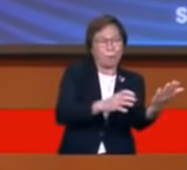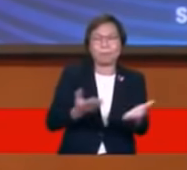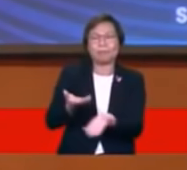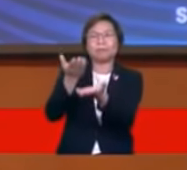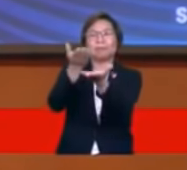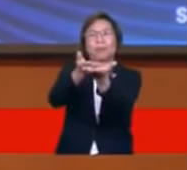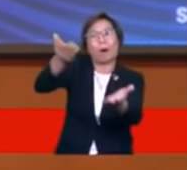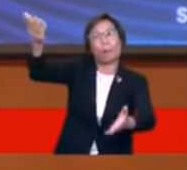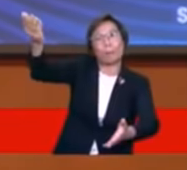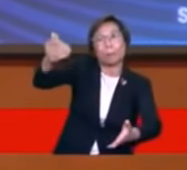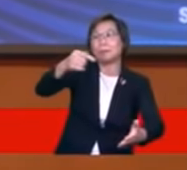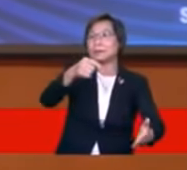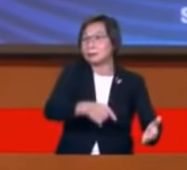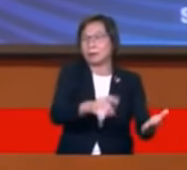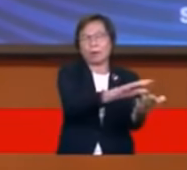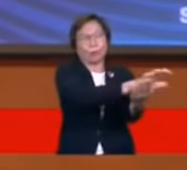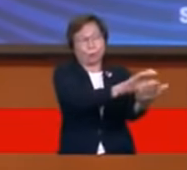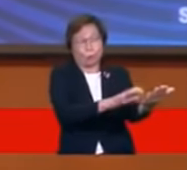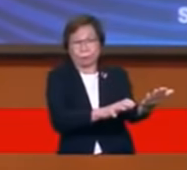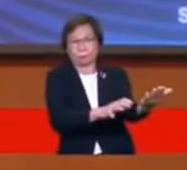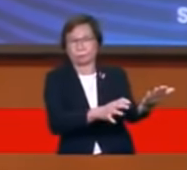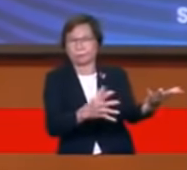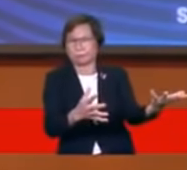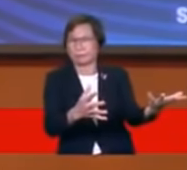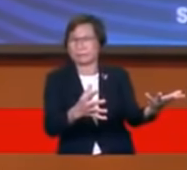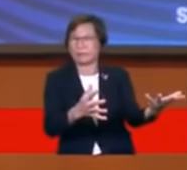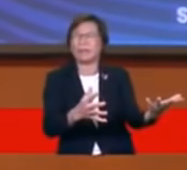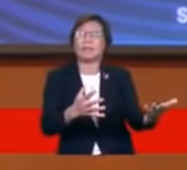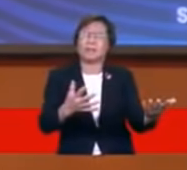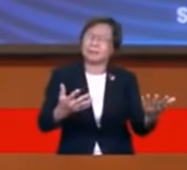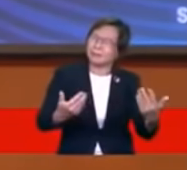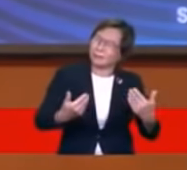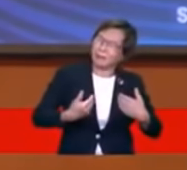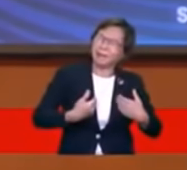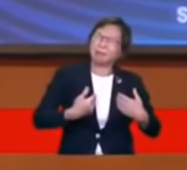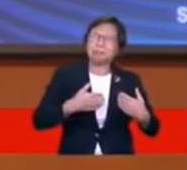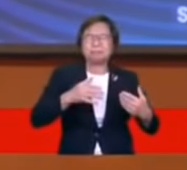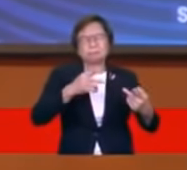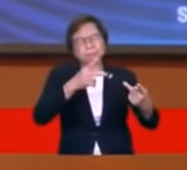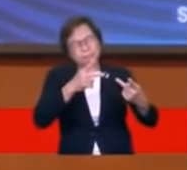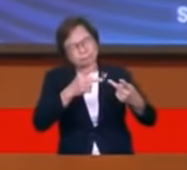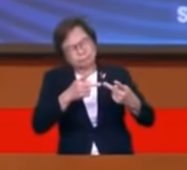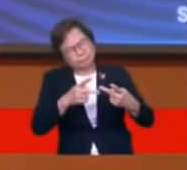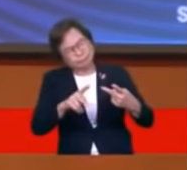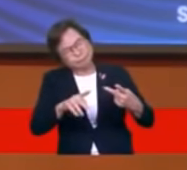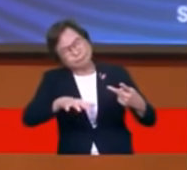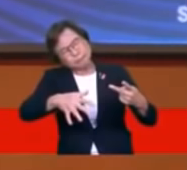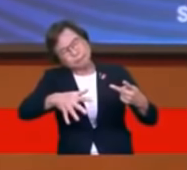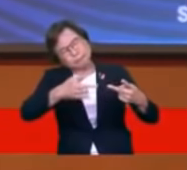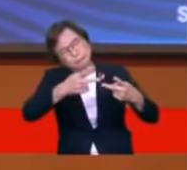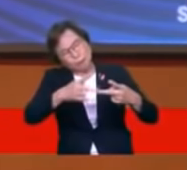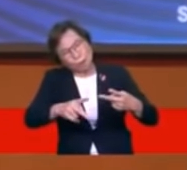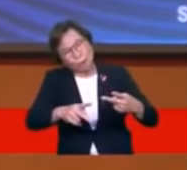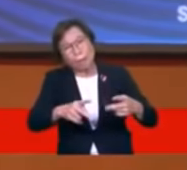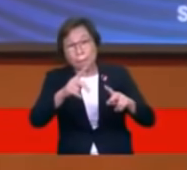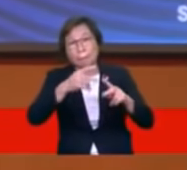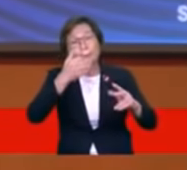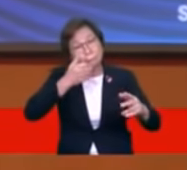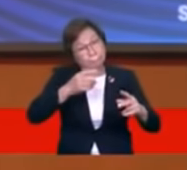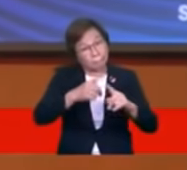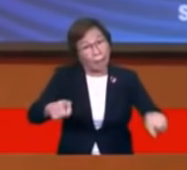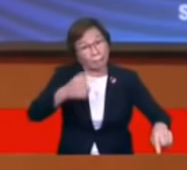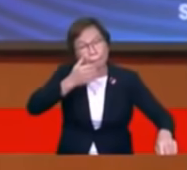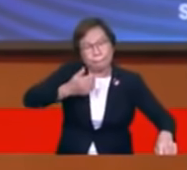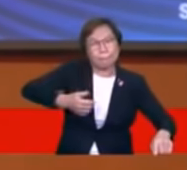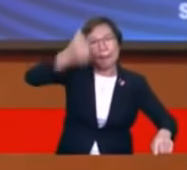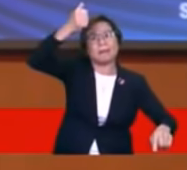membentangkan ini adalah kerangka walaupun tidak sempurna adalah kerangka yang terbaik dalam konteks pemilihan